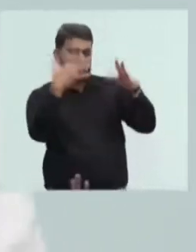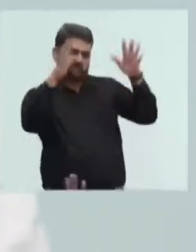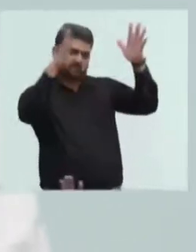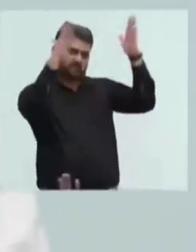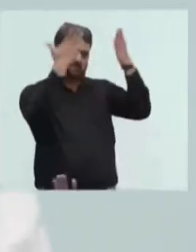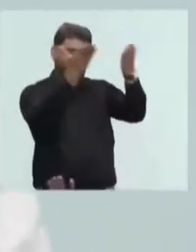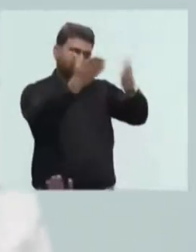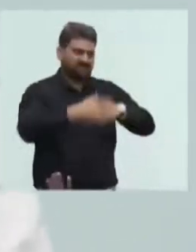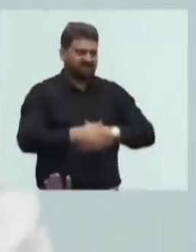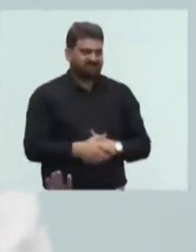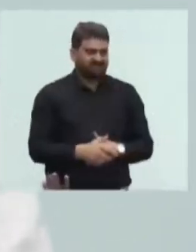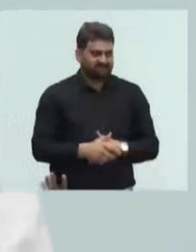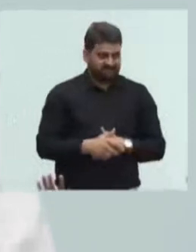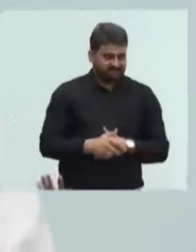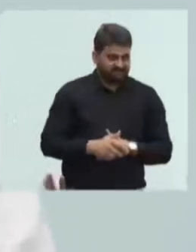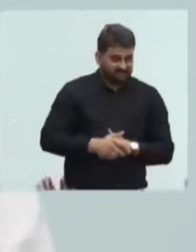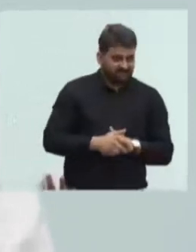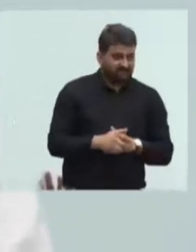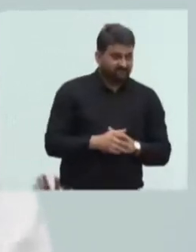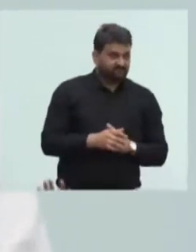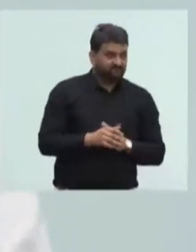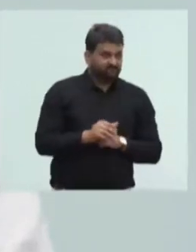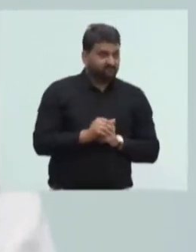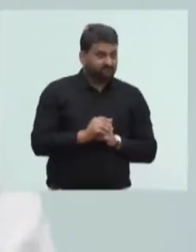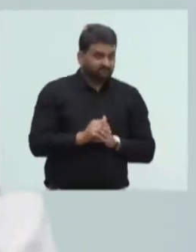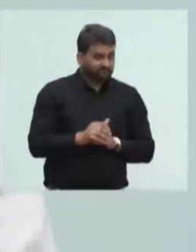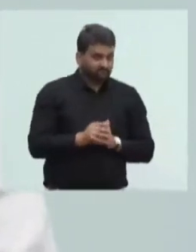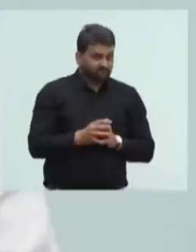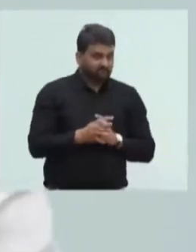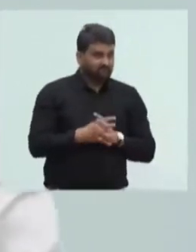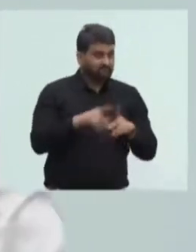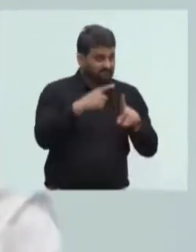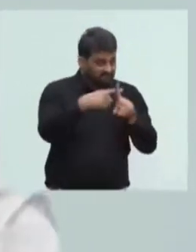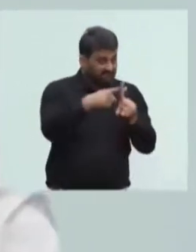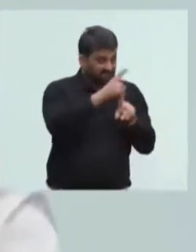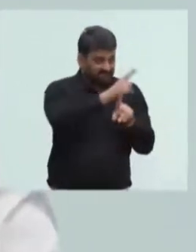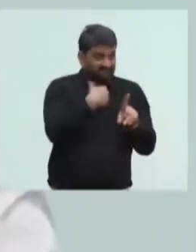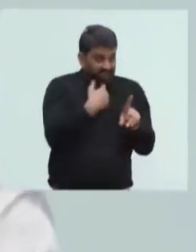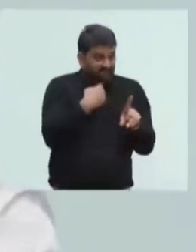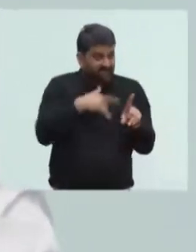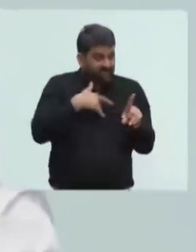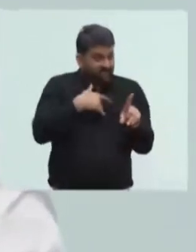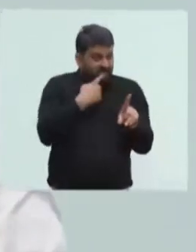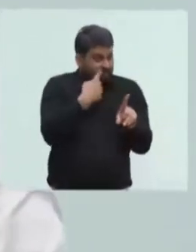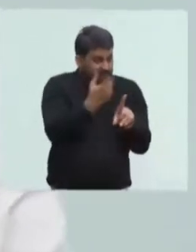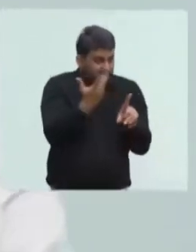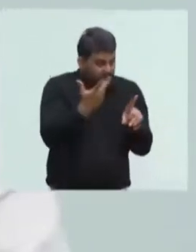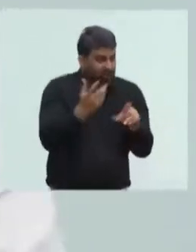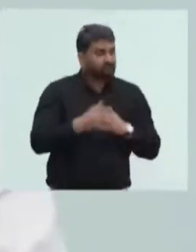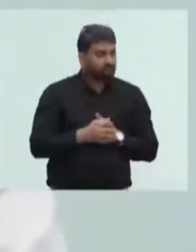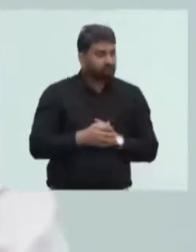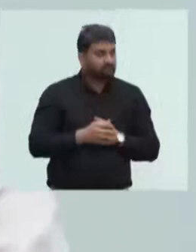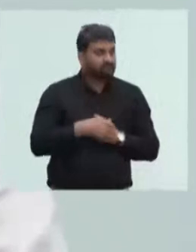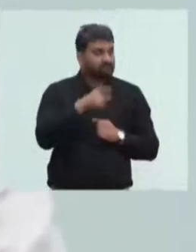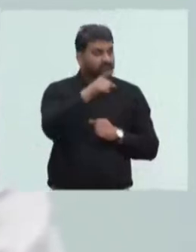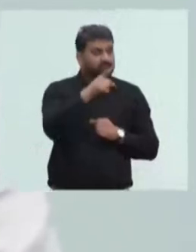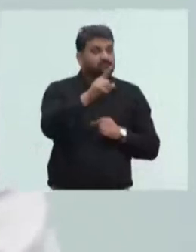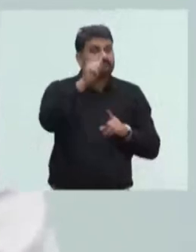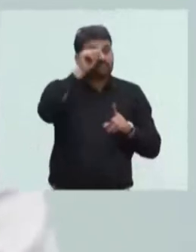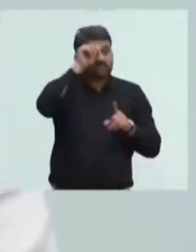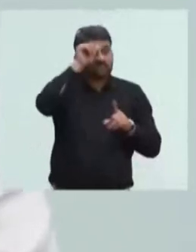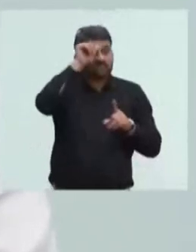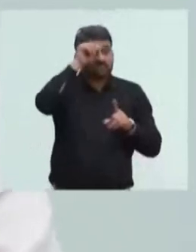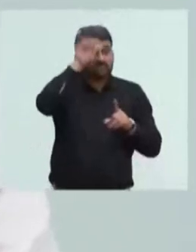प्रेरित करती है ए घी लैंप के साथ ही मेरा मानना है कि